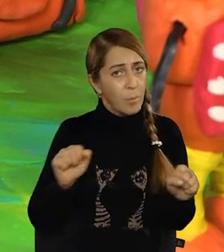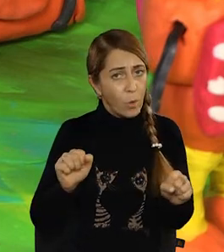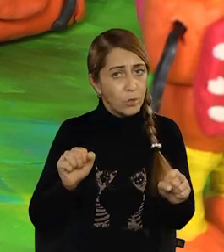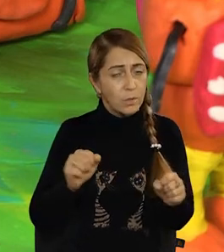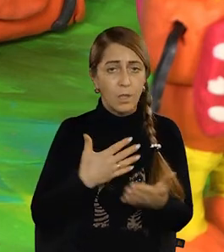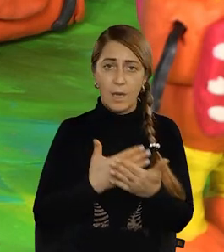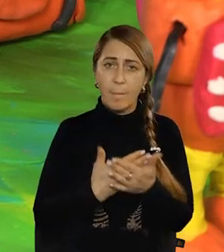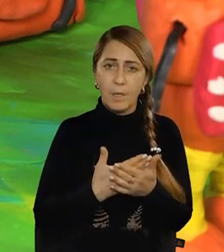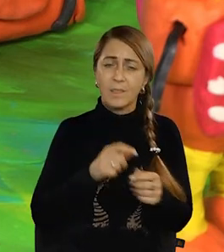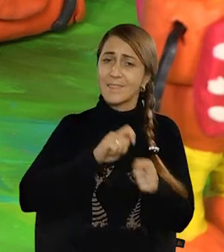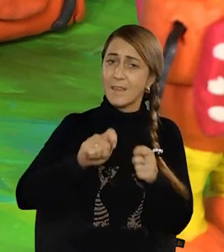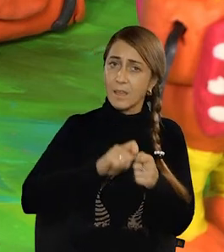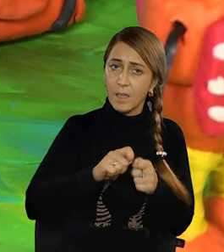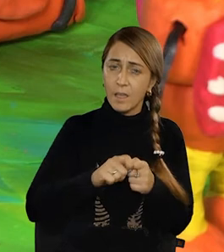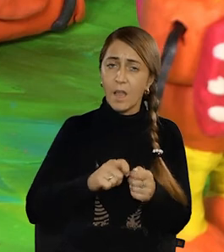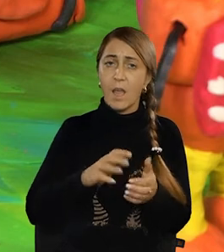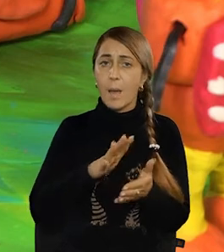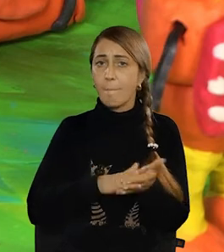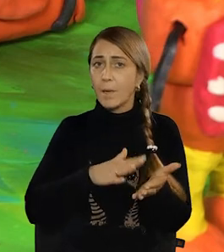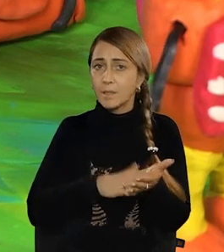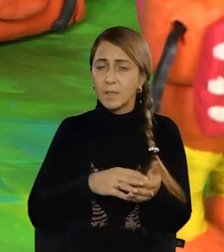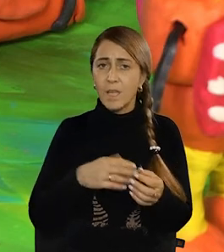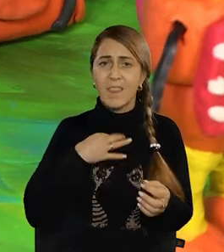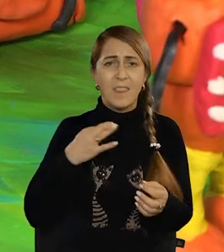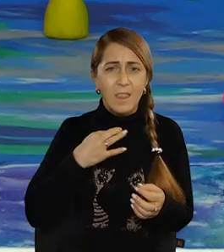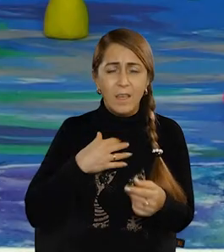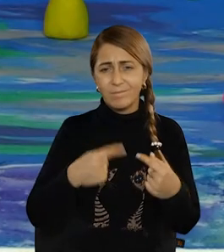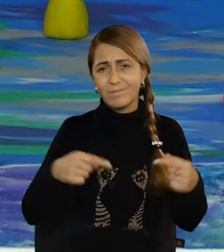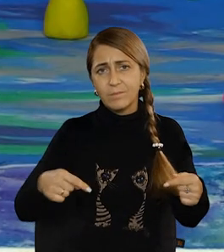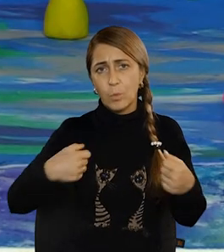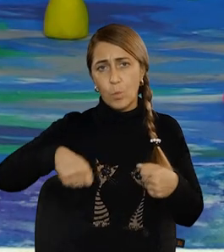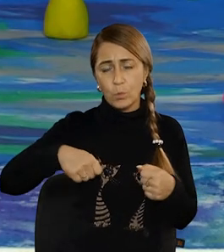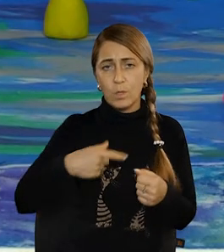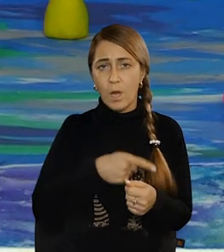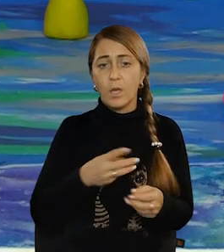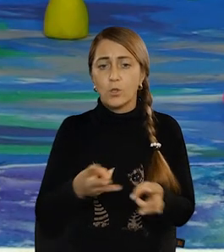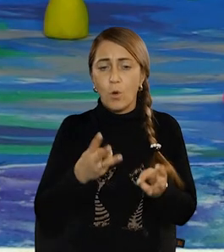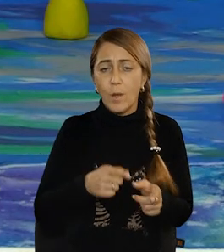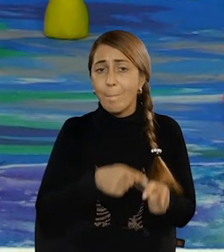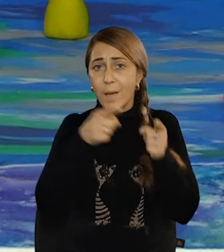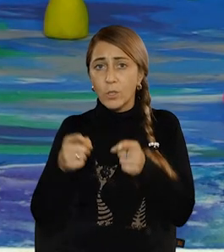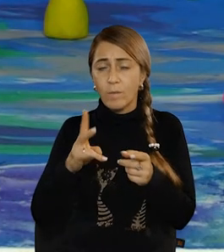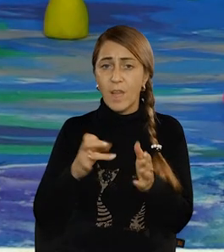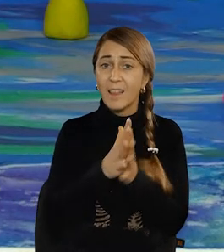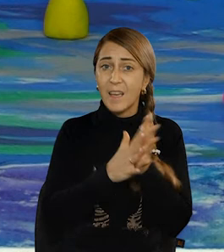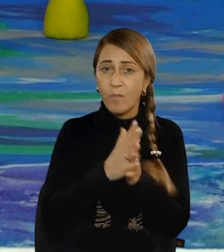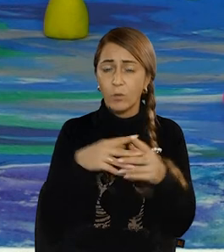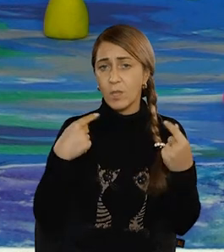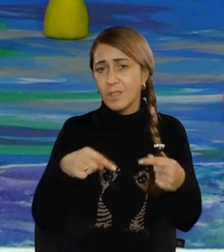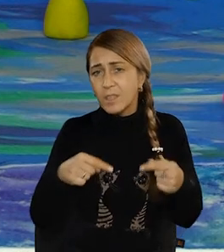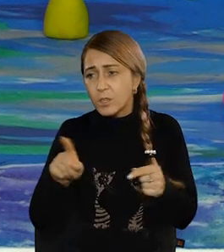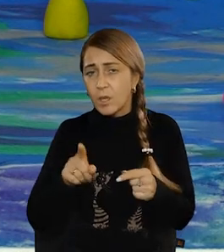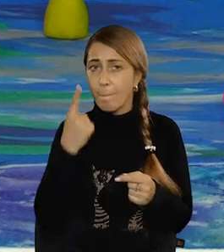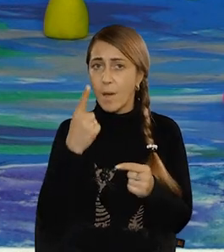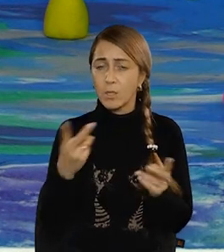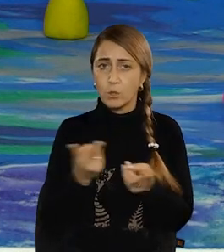мастило, ганчір'я, інше сміття. Якщо вогонь перекинувся на траву чи якісь предмети, то перше, що потрібно, не панікувати,